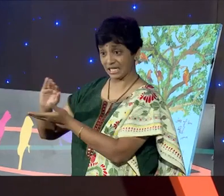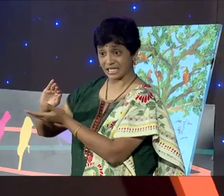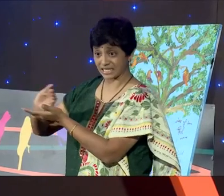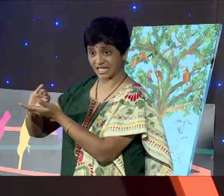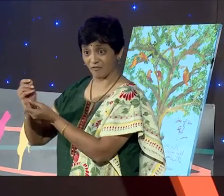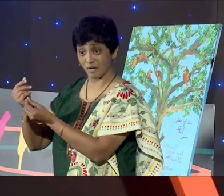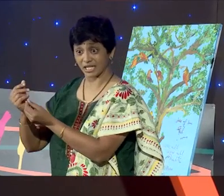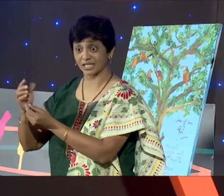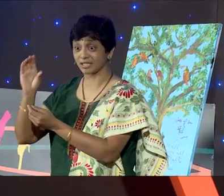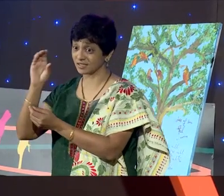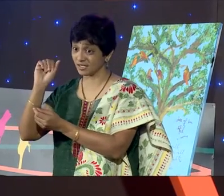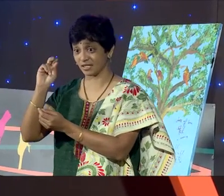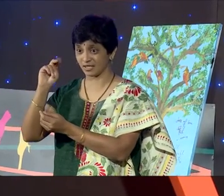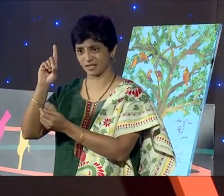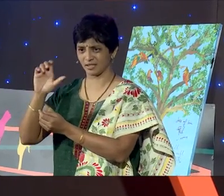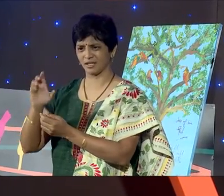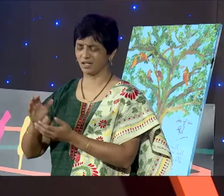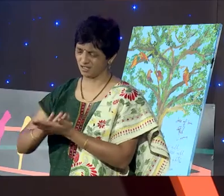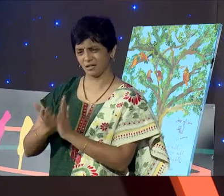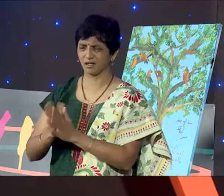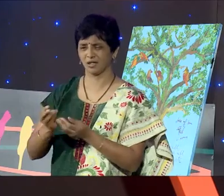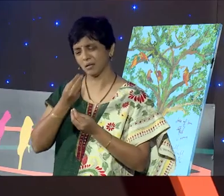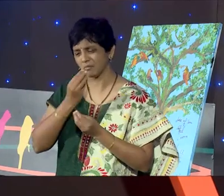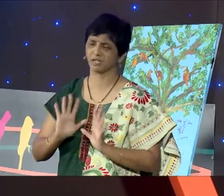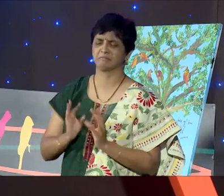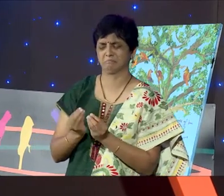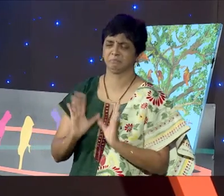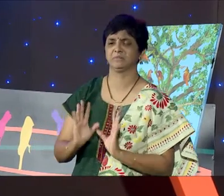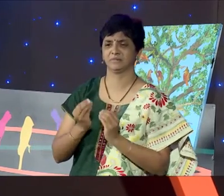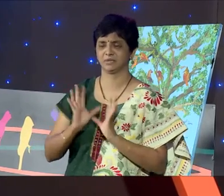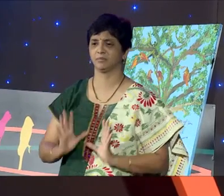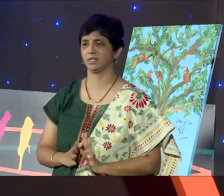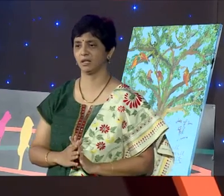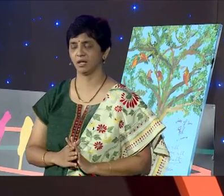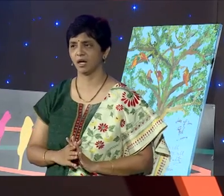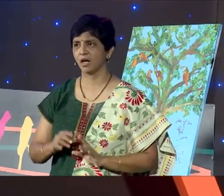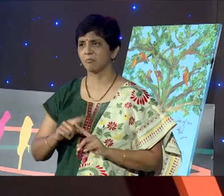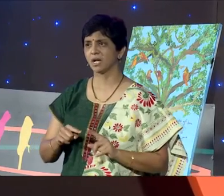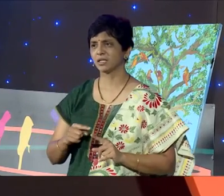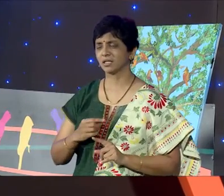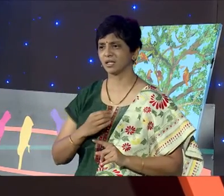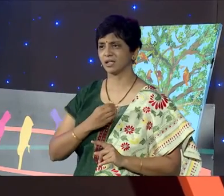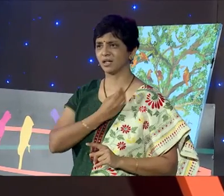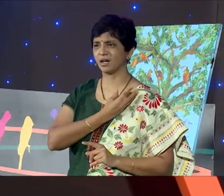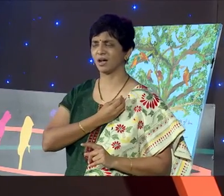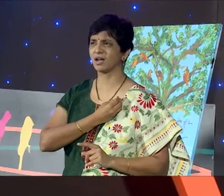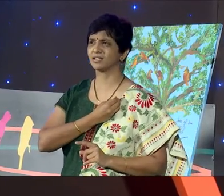तीनों 2 टाइम की रोटी जुटा सकें। लेकिन एक गिल्ट बिल्कुल रहती